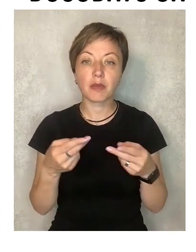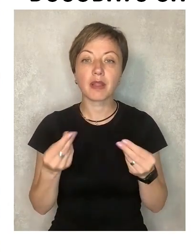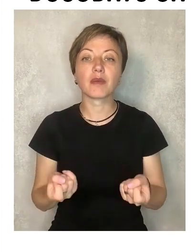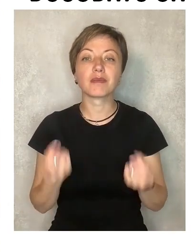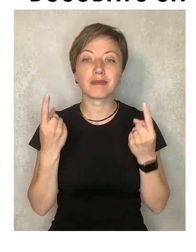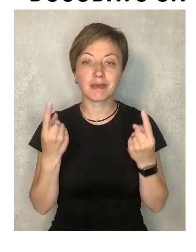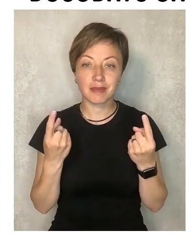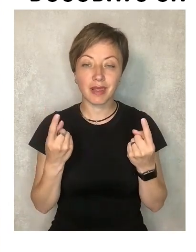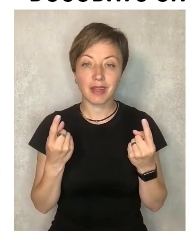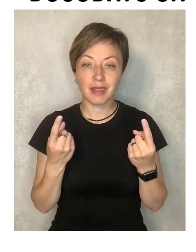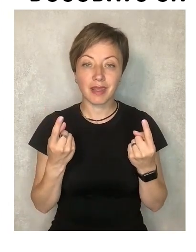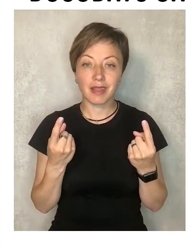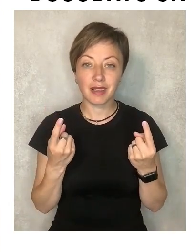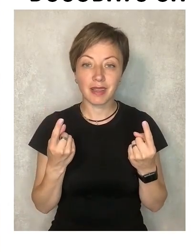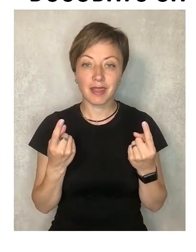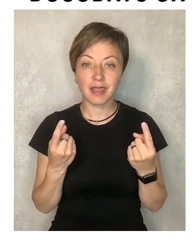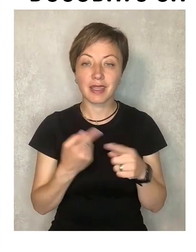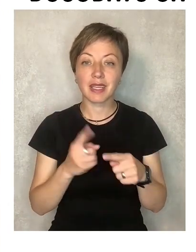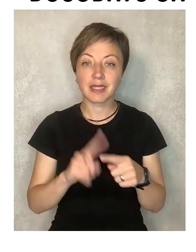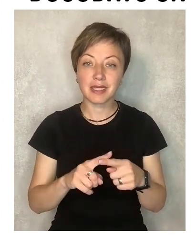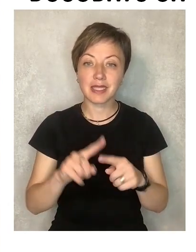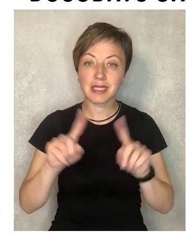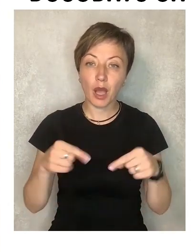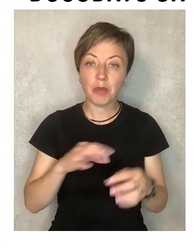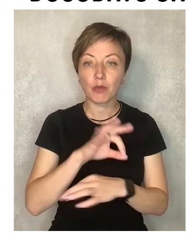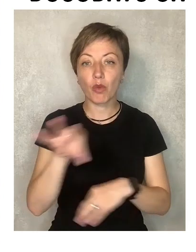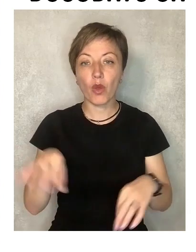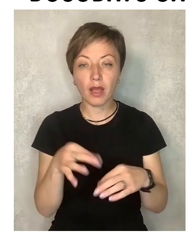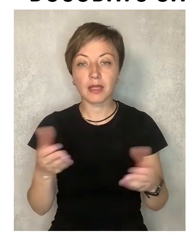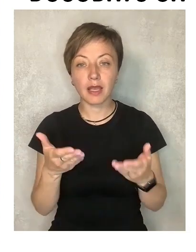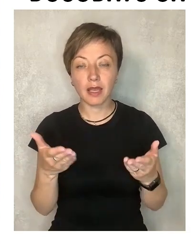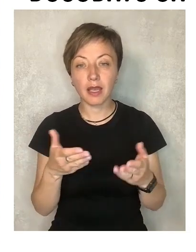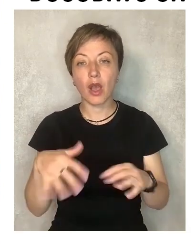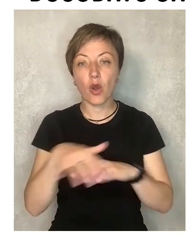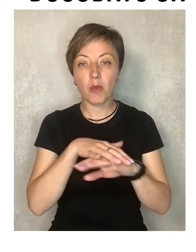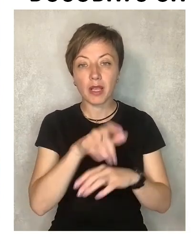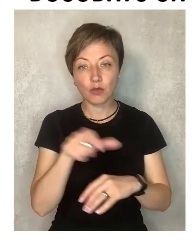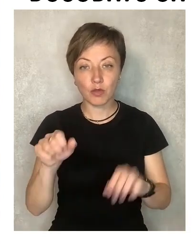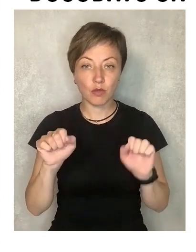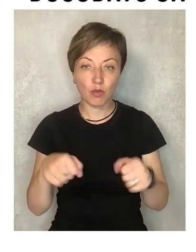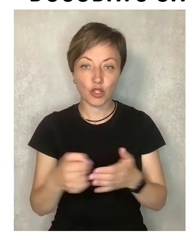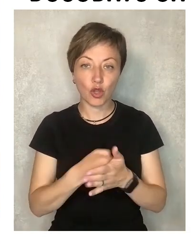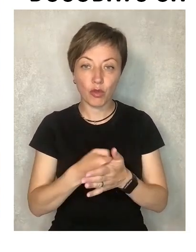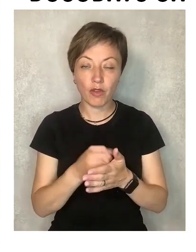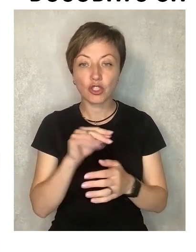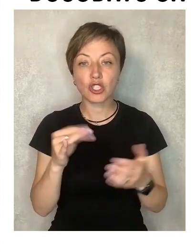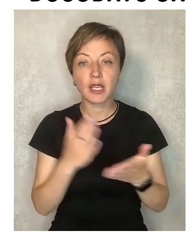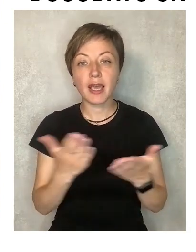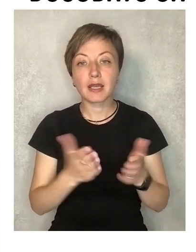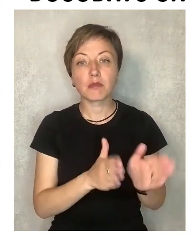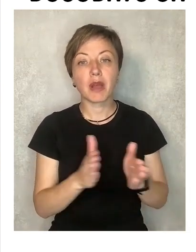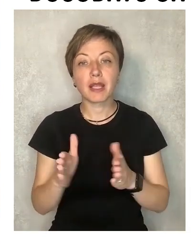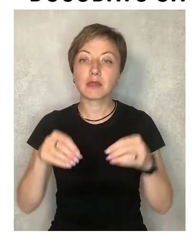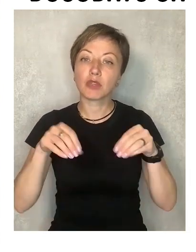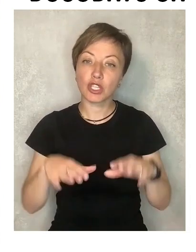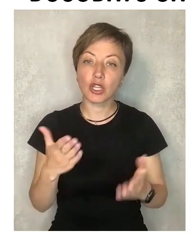ті запити і на ті проекти, які громадянське суспільство може лобіювати, чи є якісь механізми та рішення, якщо можна